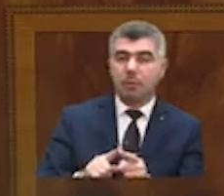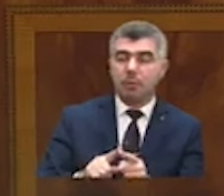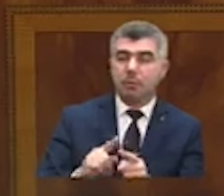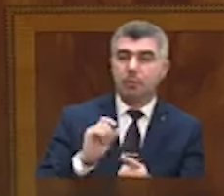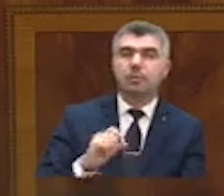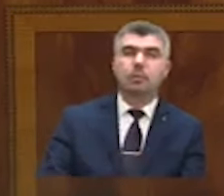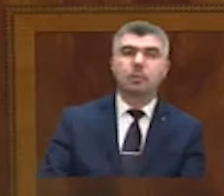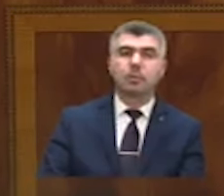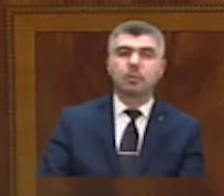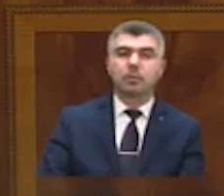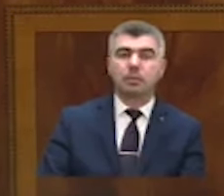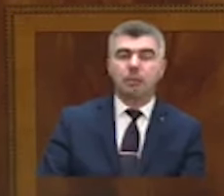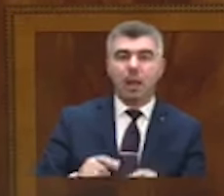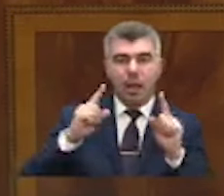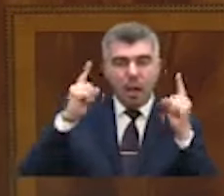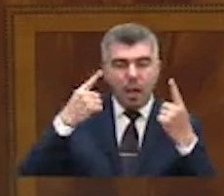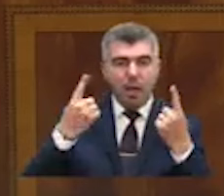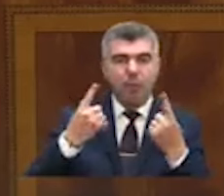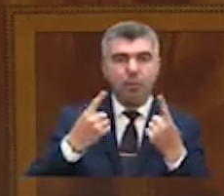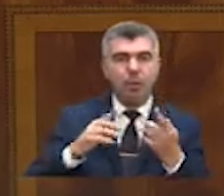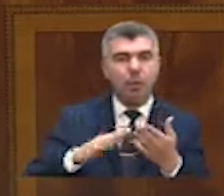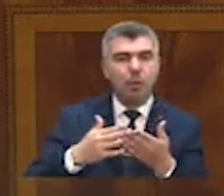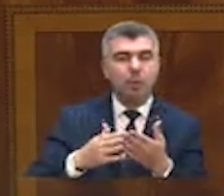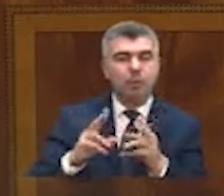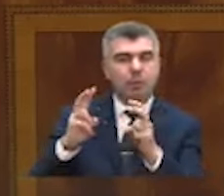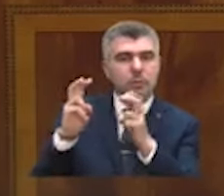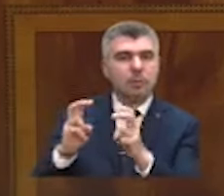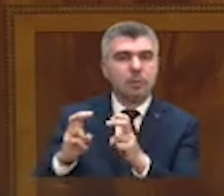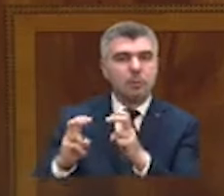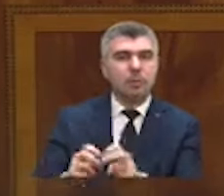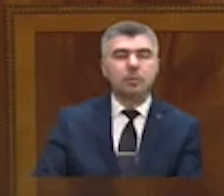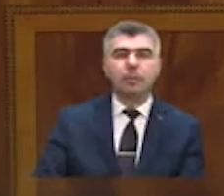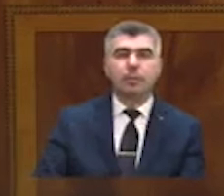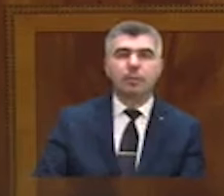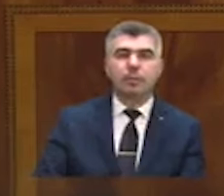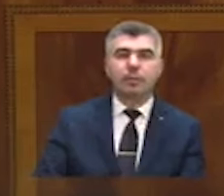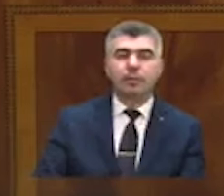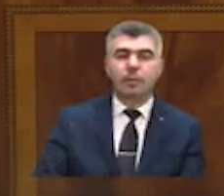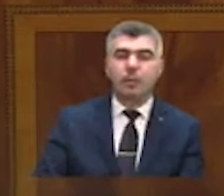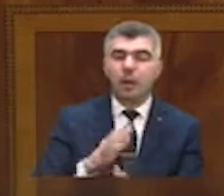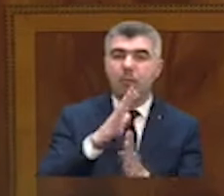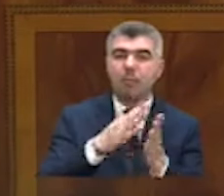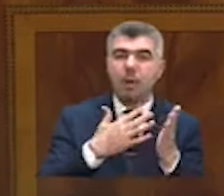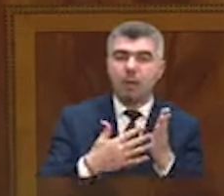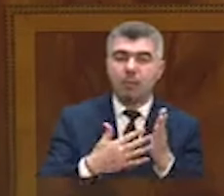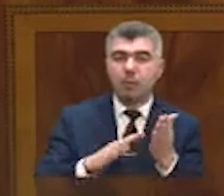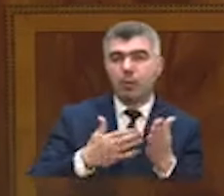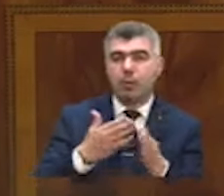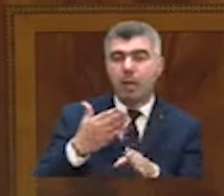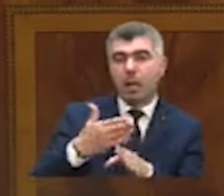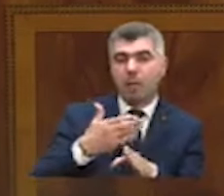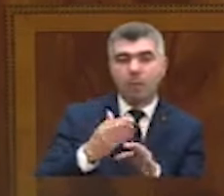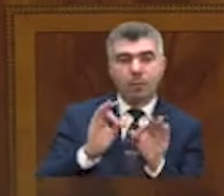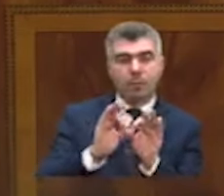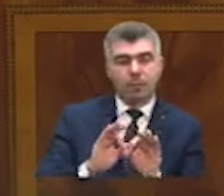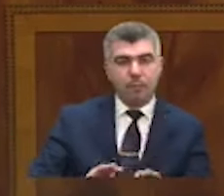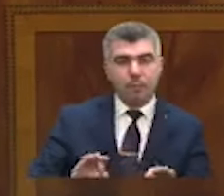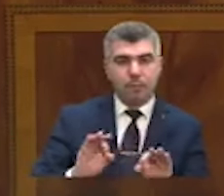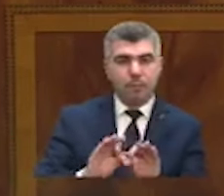كيمس البهايم ويمس الغنم ويمس هذا ولا كنت ما البرامج اللي تعملت من